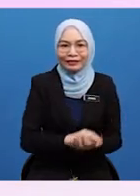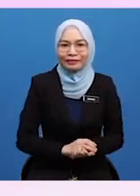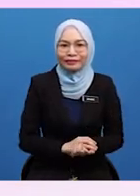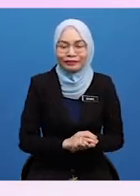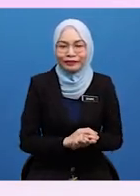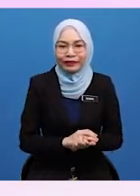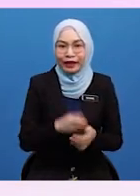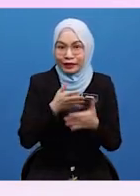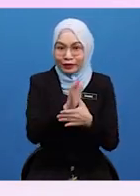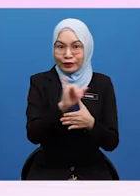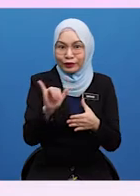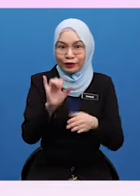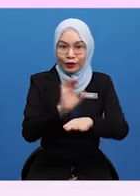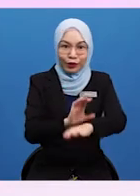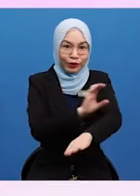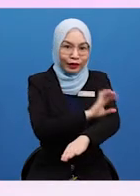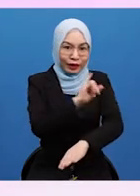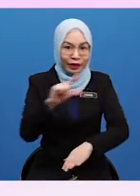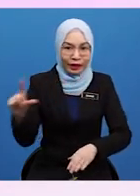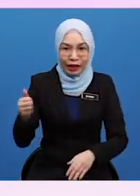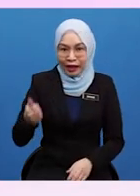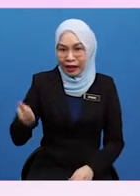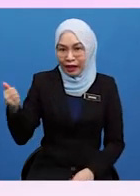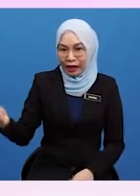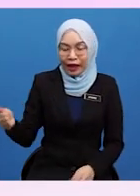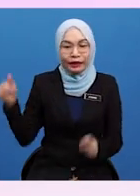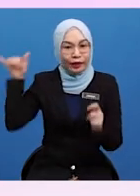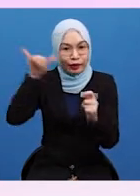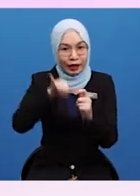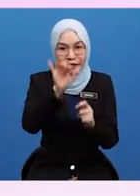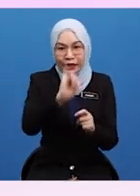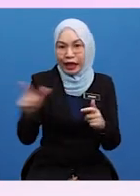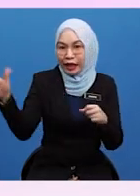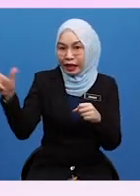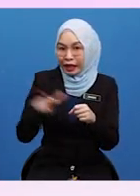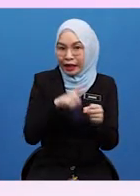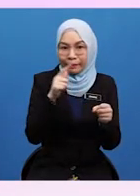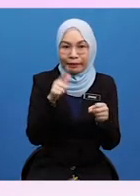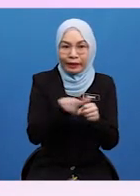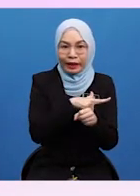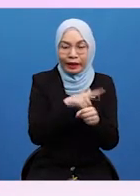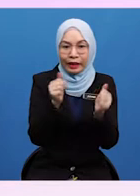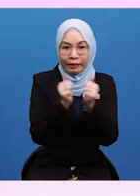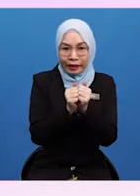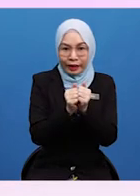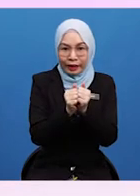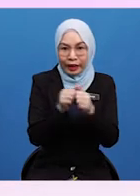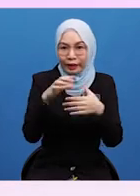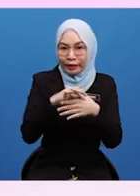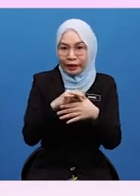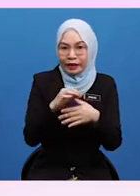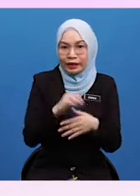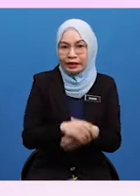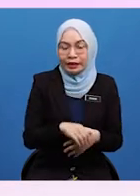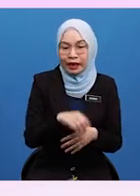komputer merupakan alat telekomunikasi yang dilengkapi dengan perincian untuk